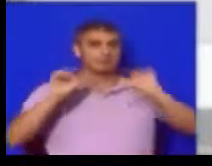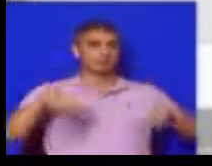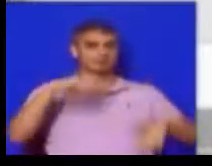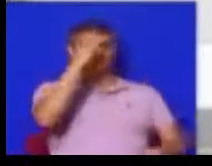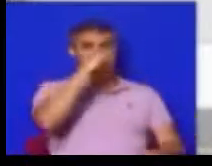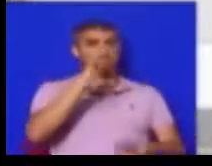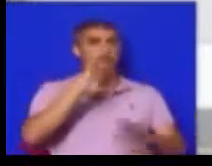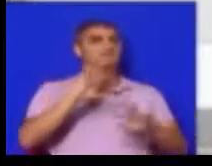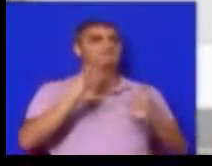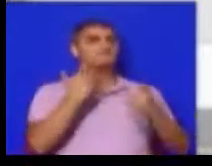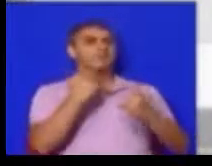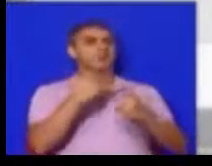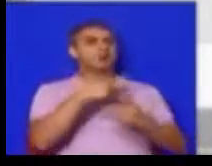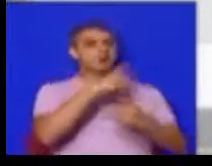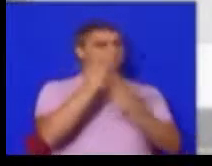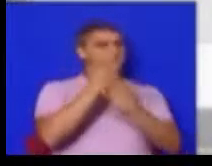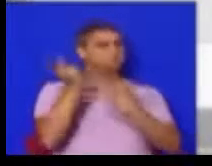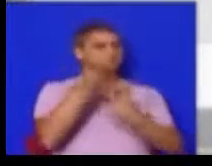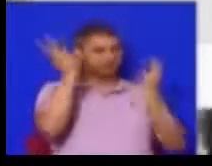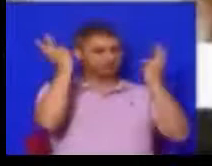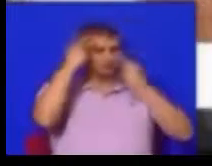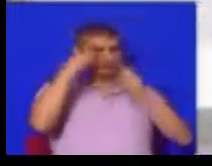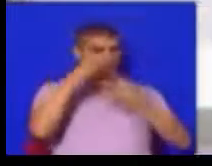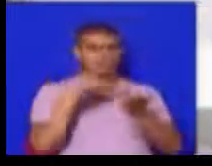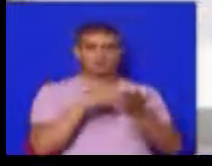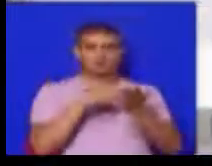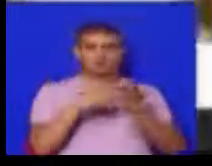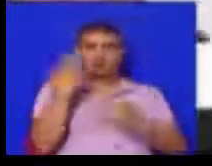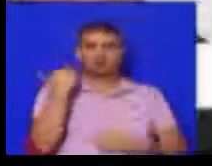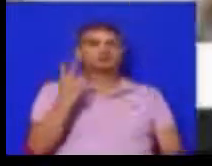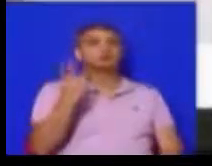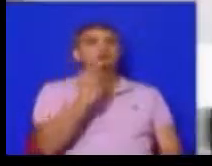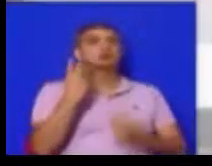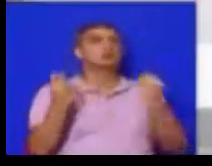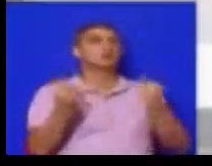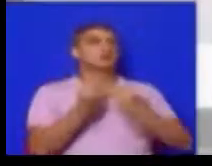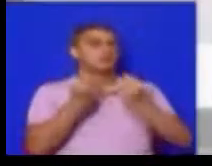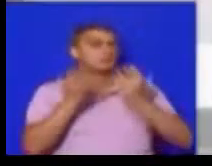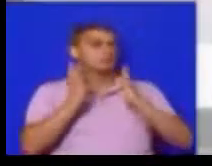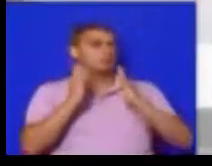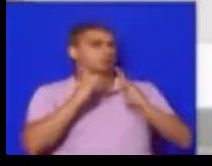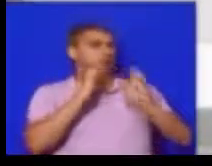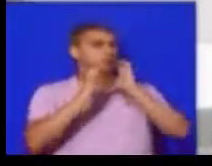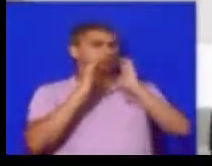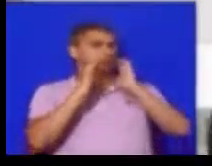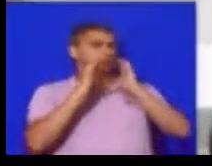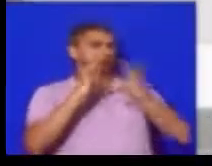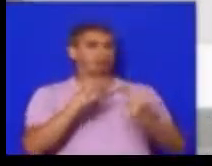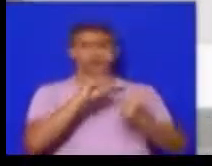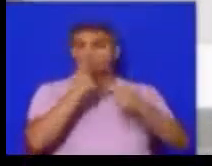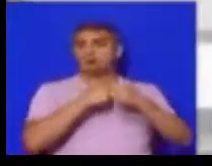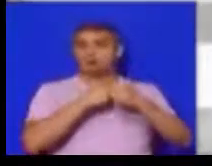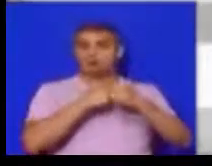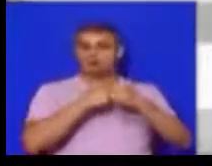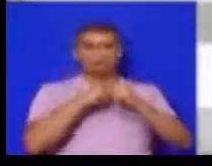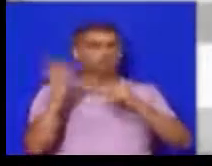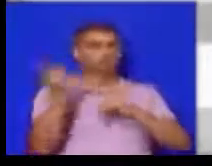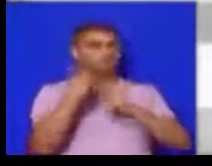ומה הדברים שהם סיכמו עליהם. כי תראי, היו פה שני אירועים שמאוד מתוקשרים. אחד, מסע